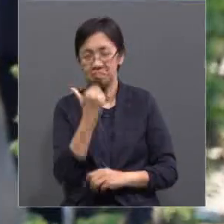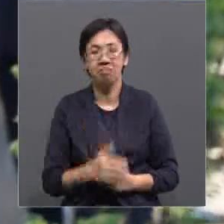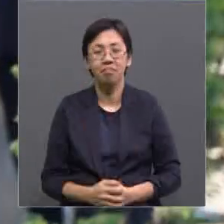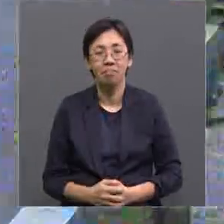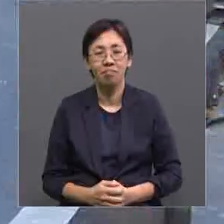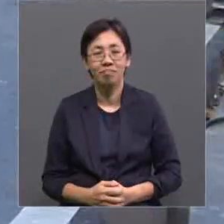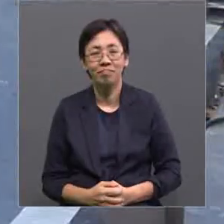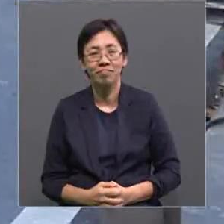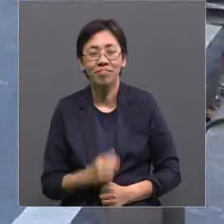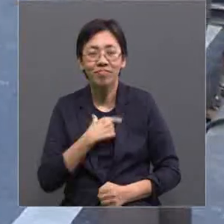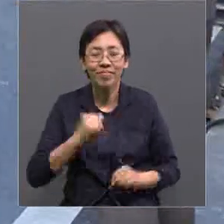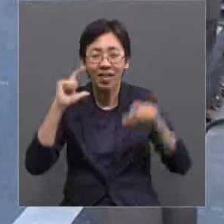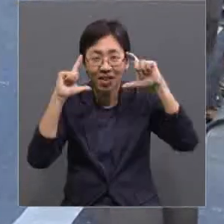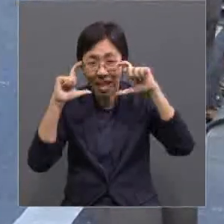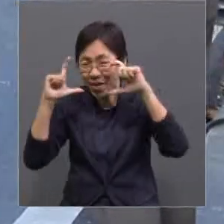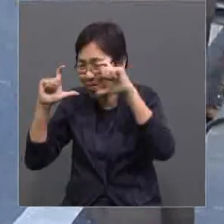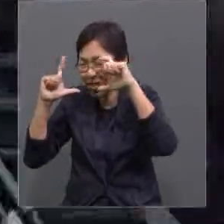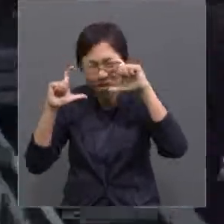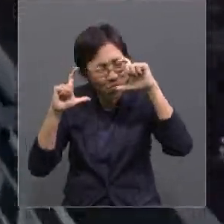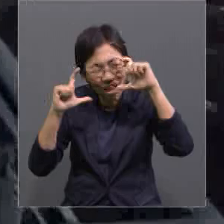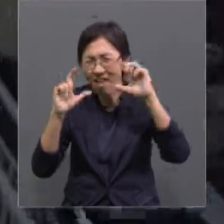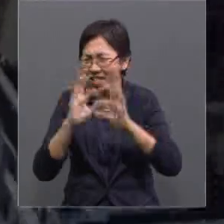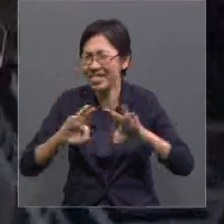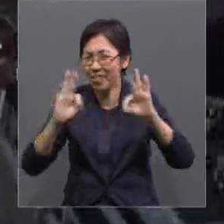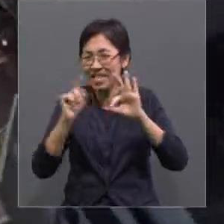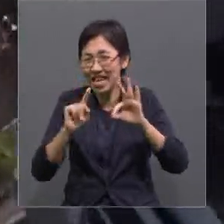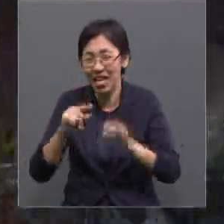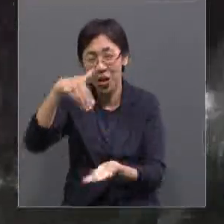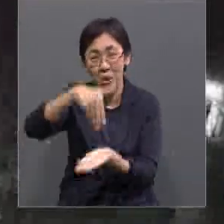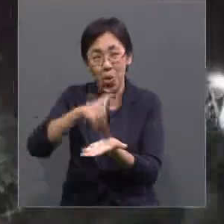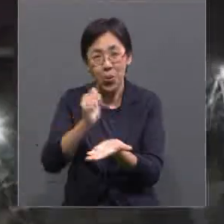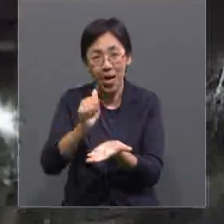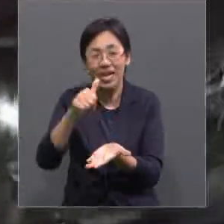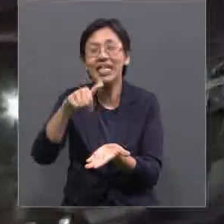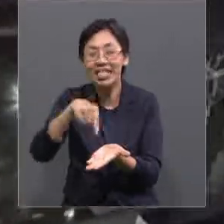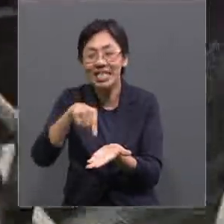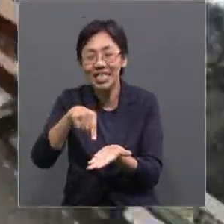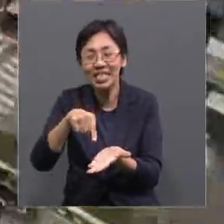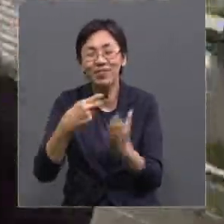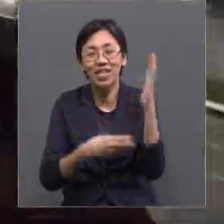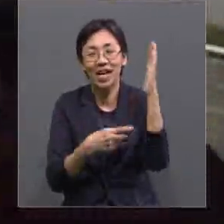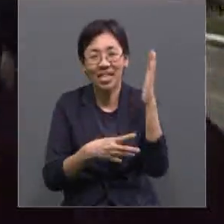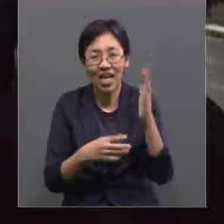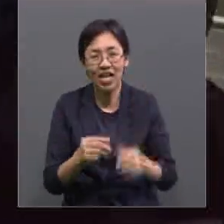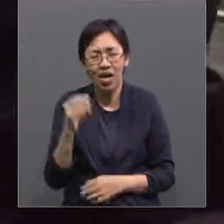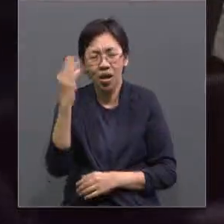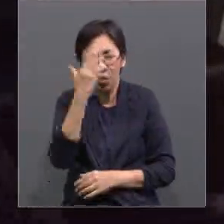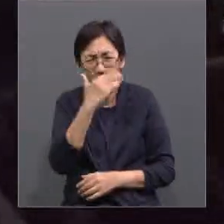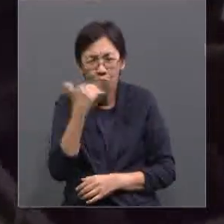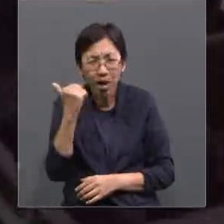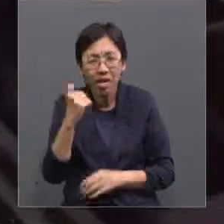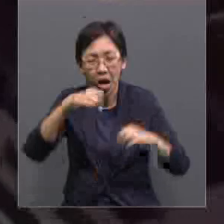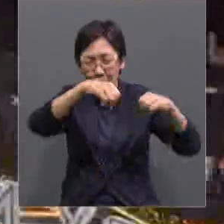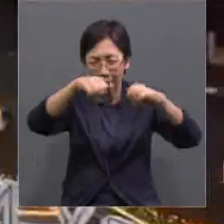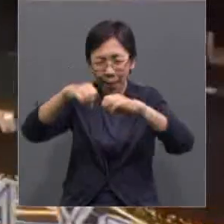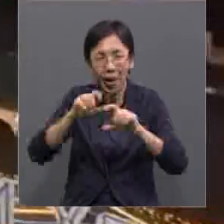คอนเทนต์ค่ะที่ชอบถ่ายรูปเนี่ยต้องไม่พลาดนะคะแลนด์มาร์คใหม่ใจกลางเมืองหาดใหญ่ค่ะกับมุมถ่ายรูปสวยๆไฟล้านด